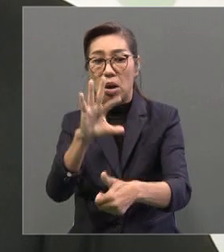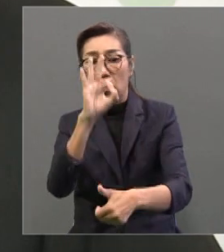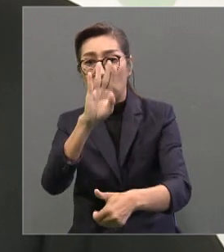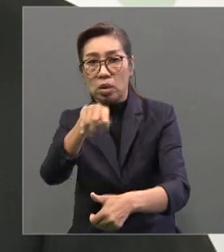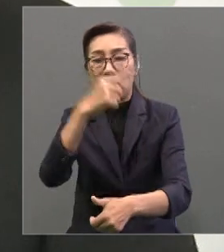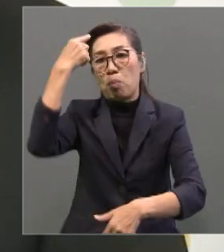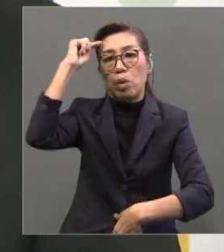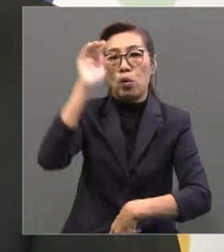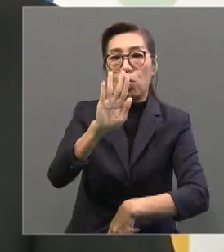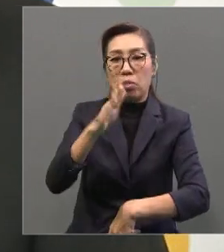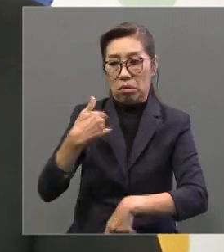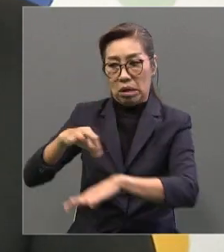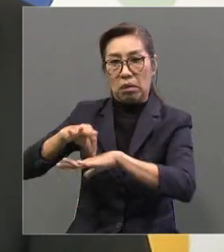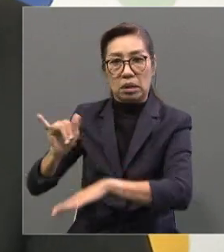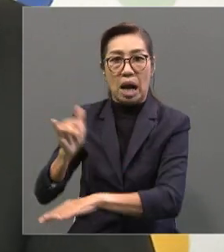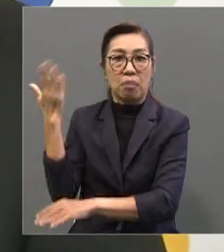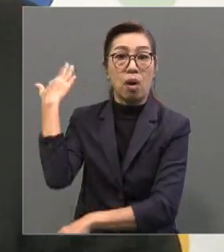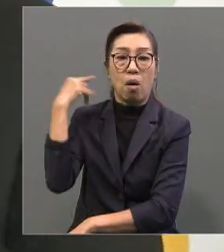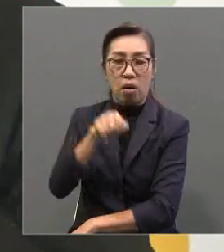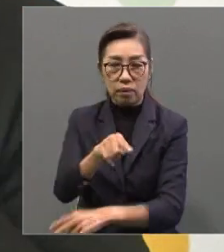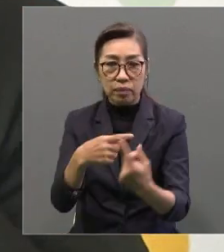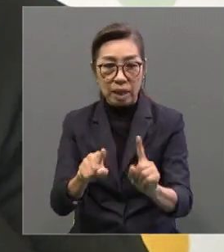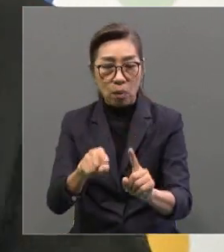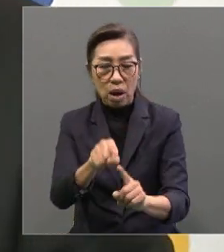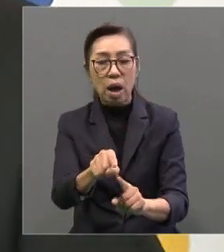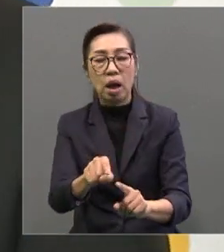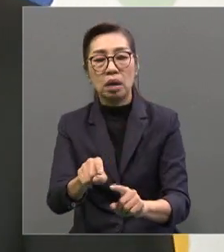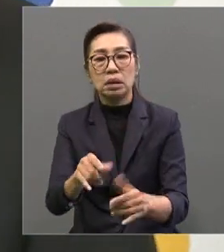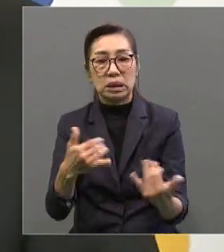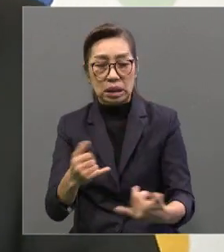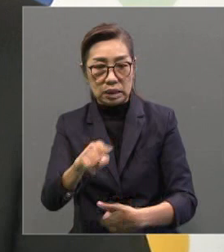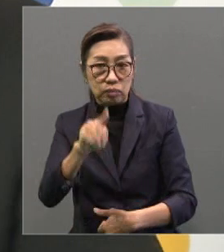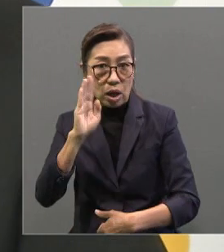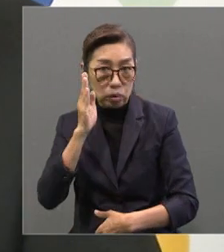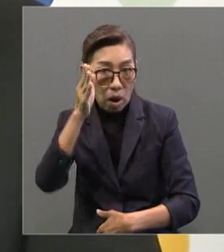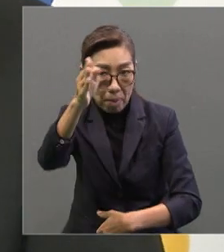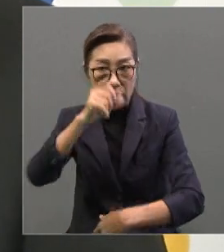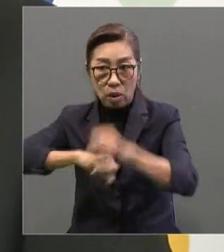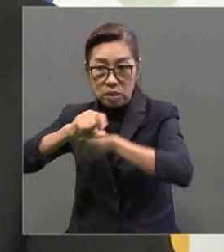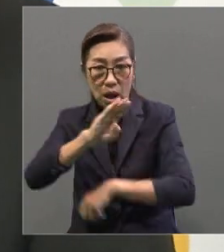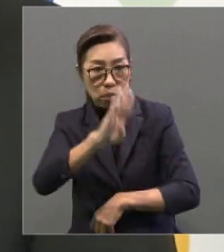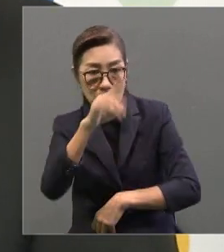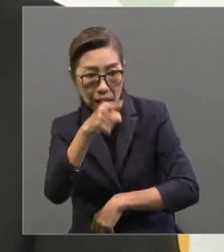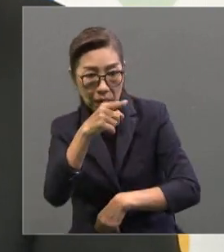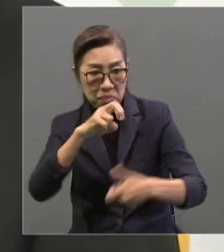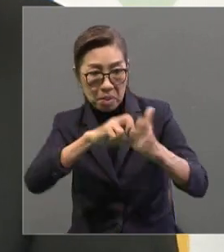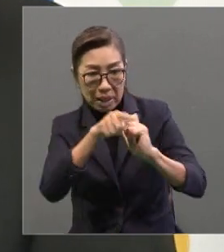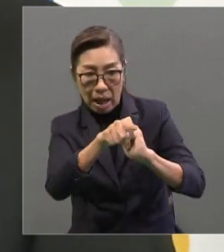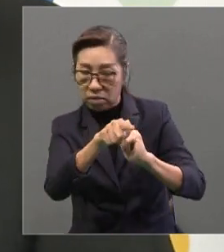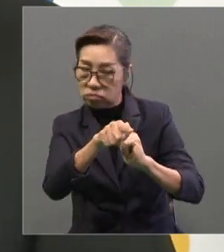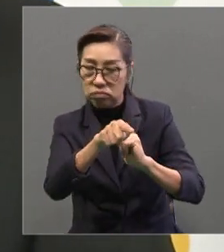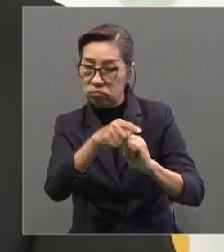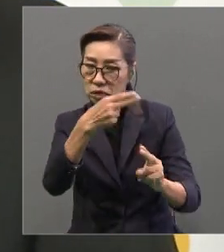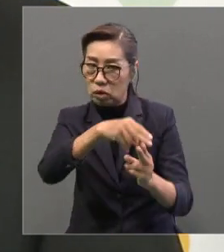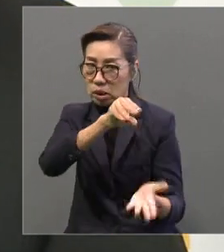งขันแต่ว่าผมว่าอันนี้คือสำคัญเลยว่าอนาคตเนี่ยบริษัทที่เข้ามารับเหมาต้องเป็นบริษัทที่มีคุณภาพจริงเลยบริษัทไหนที่มีปัญหาเงี้ยทำไงที่จะแบ็คลิสต์ไม่ให้เข้าม